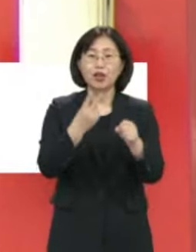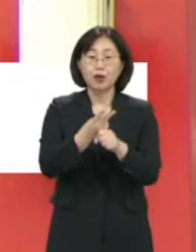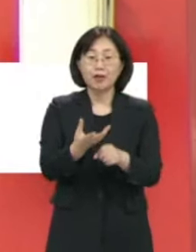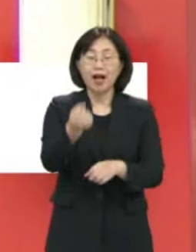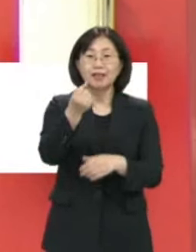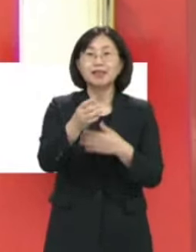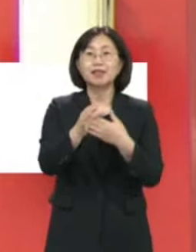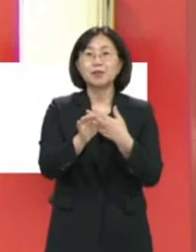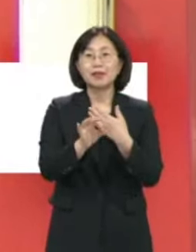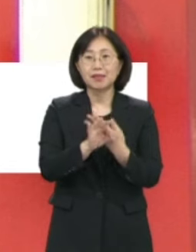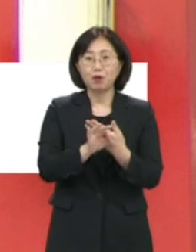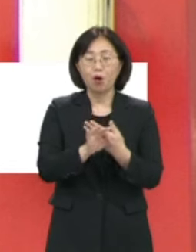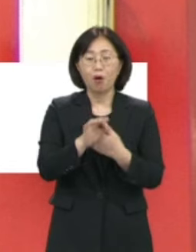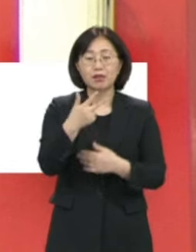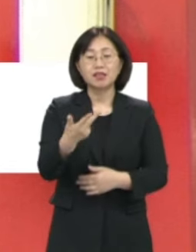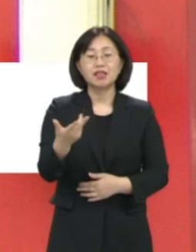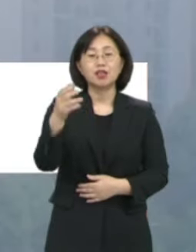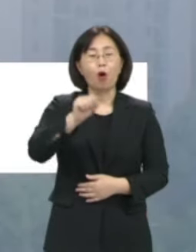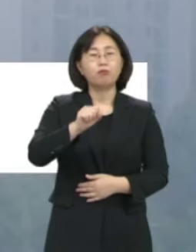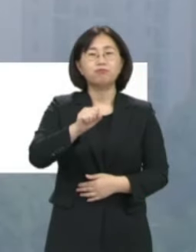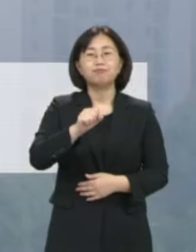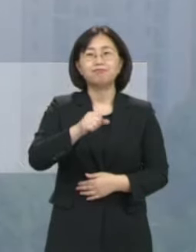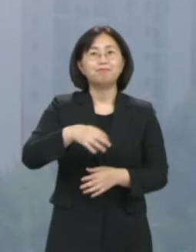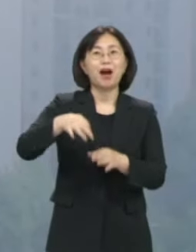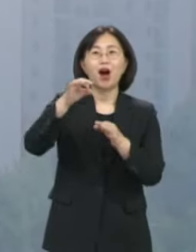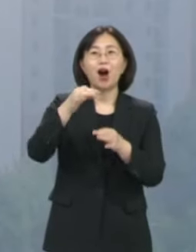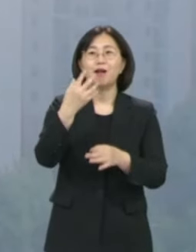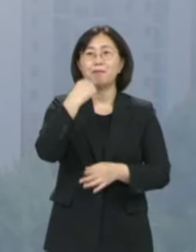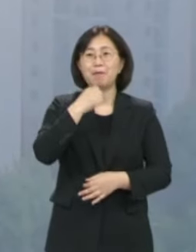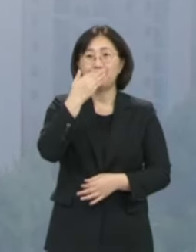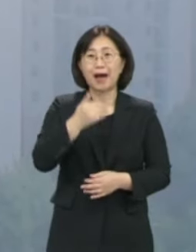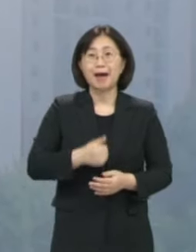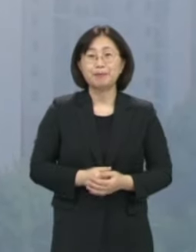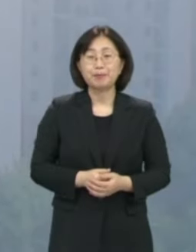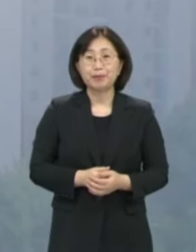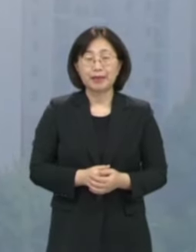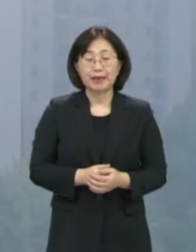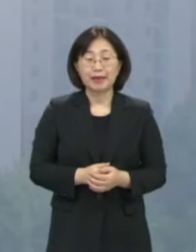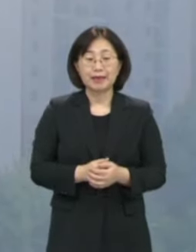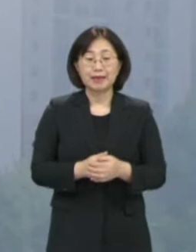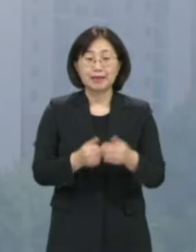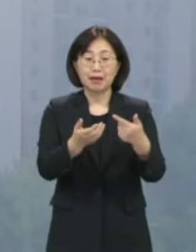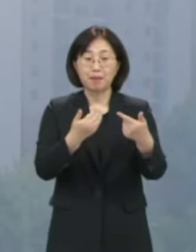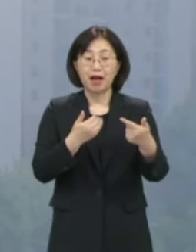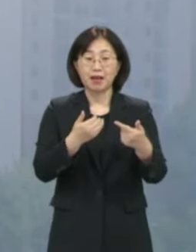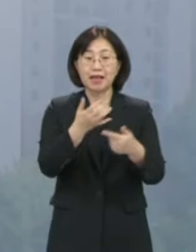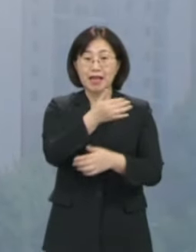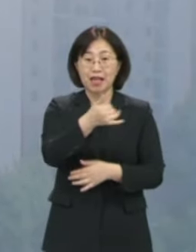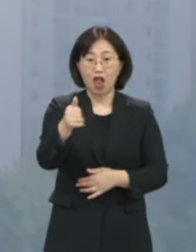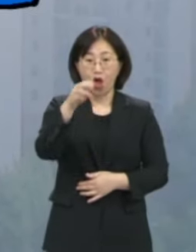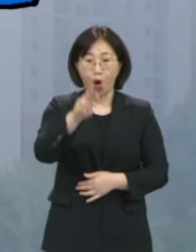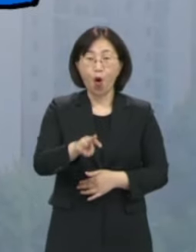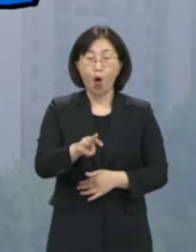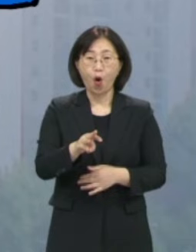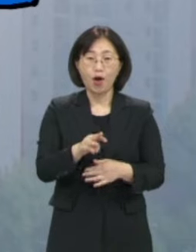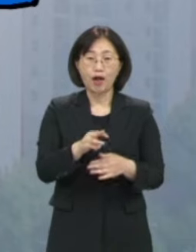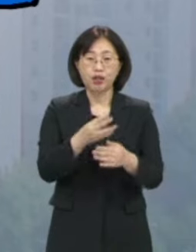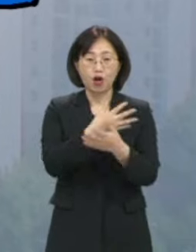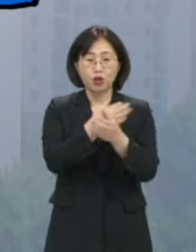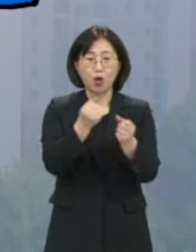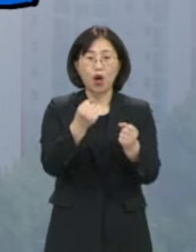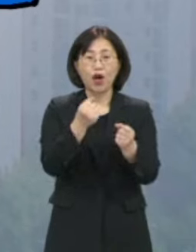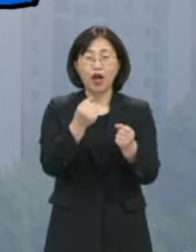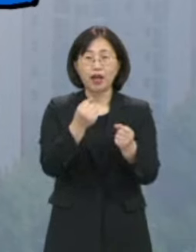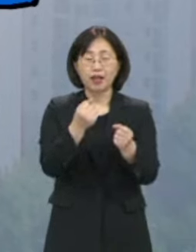7억 중반대까지는 충분히 보실 수 있는. 올 상반기 세종에서 진행된 또 다른 무순위 청약에서도 수십만 대